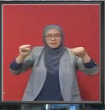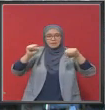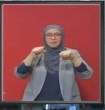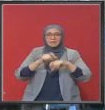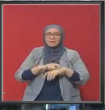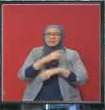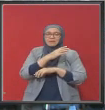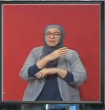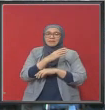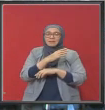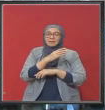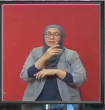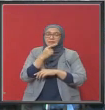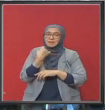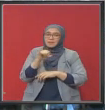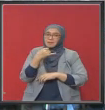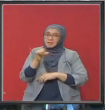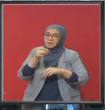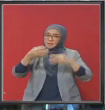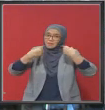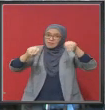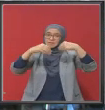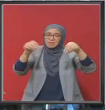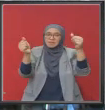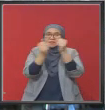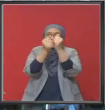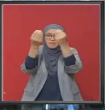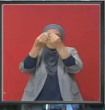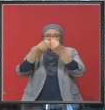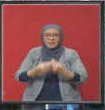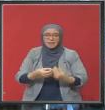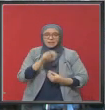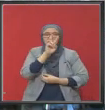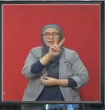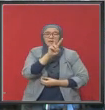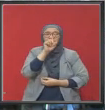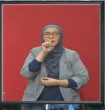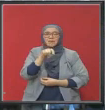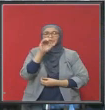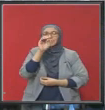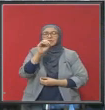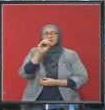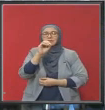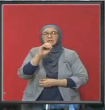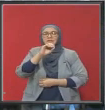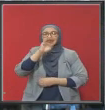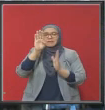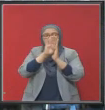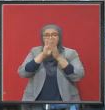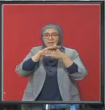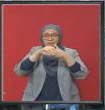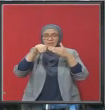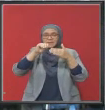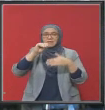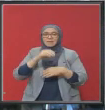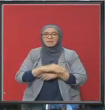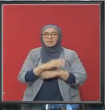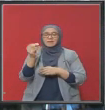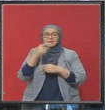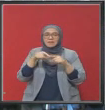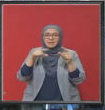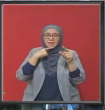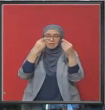pesoalan yang saya enak jawab sebab isu ini telah dibangkitkan aully yang bromat sendiri dan juga yang